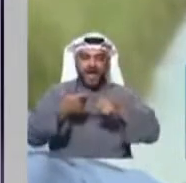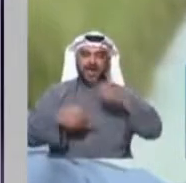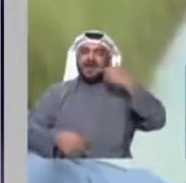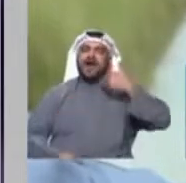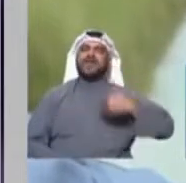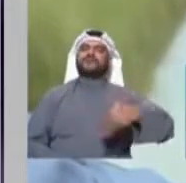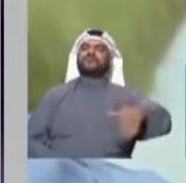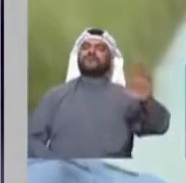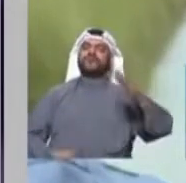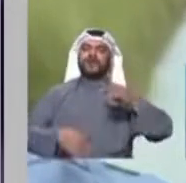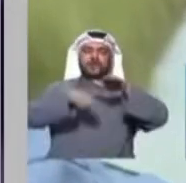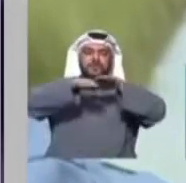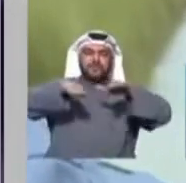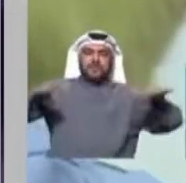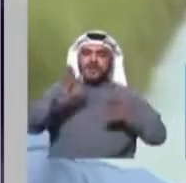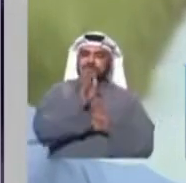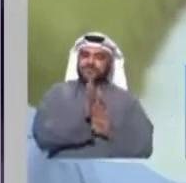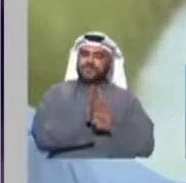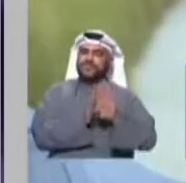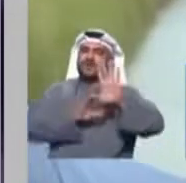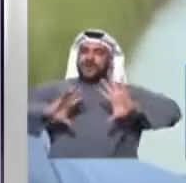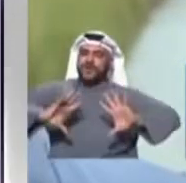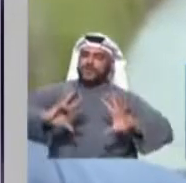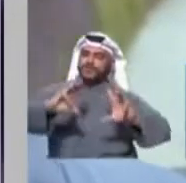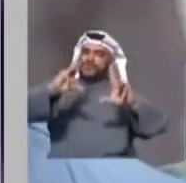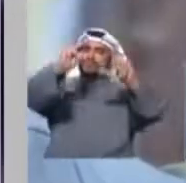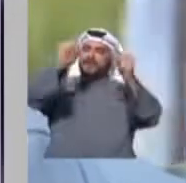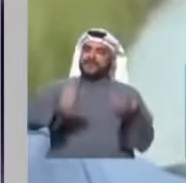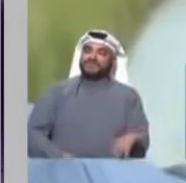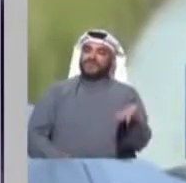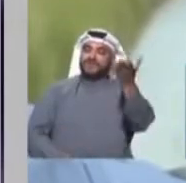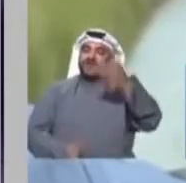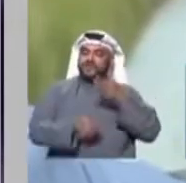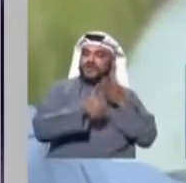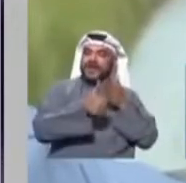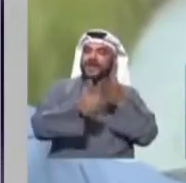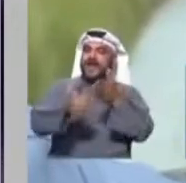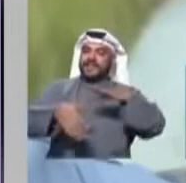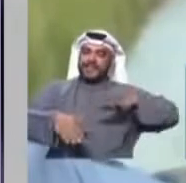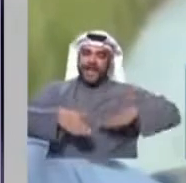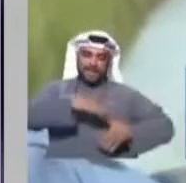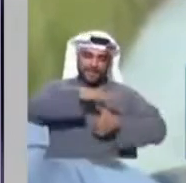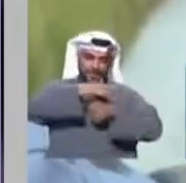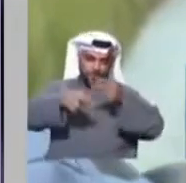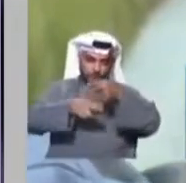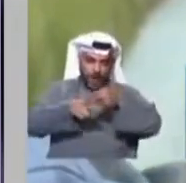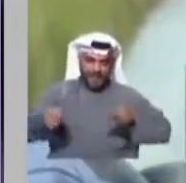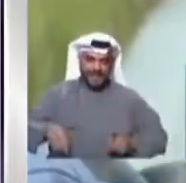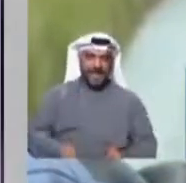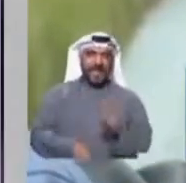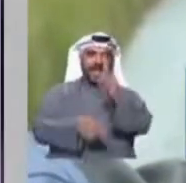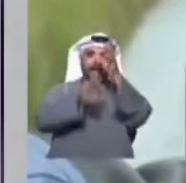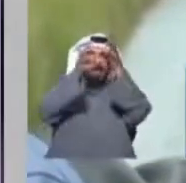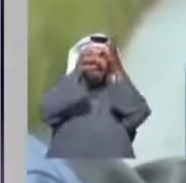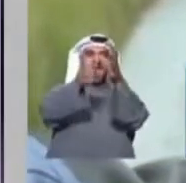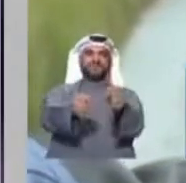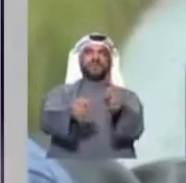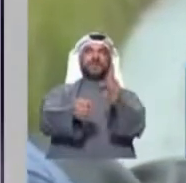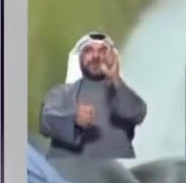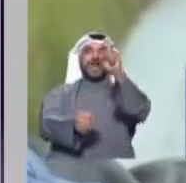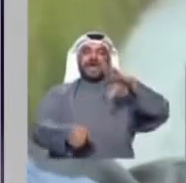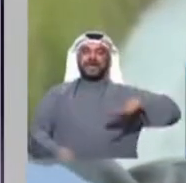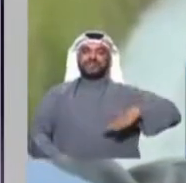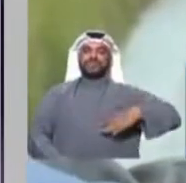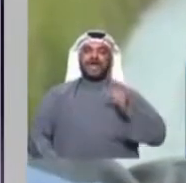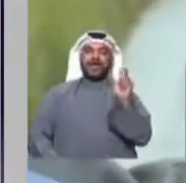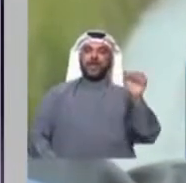عليها نعمه الازدهار والنمو والتقدم في ظل قياده سيدي حضره صاحب السمو امير البلاد الشيخ نواف الاحمد